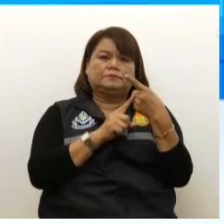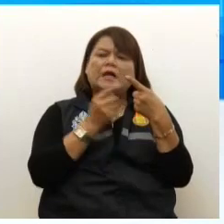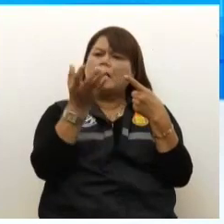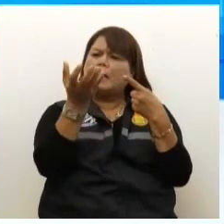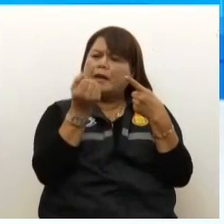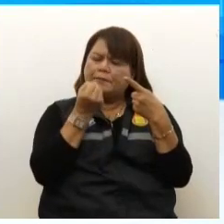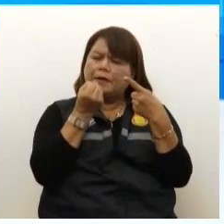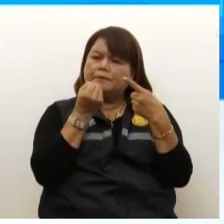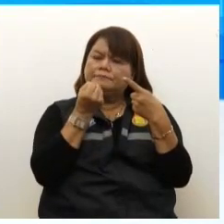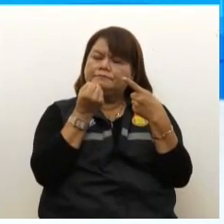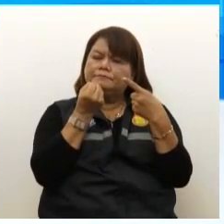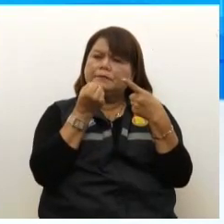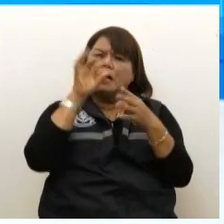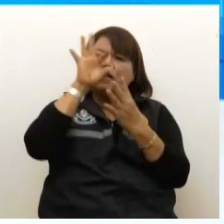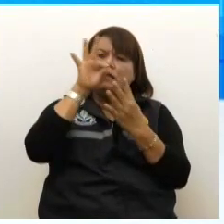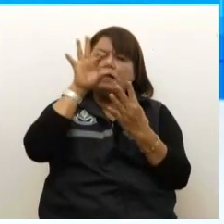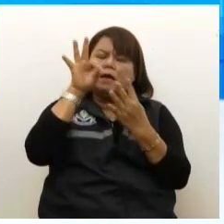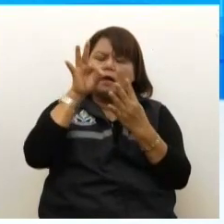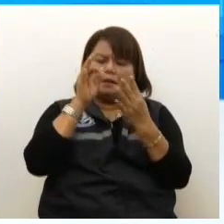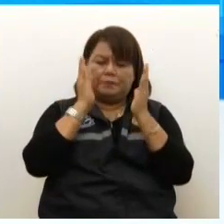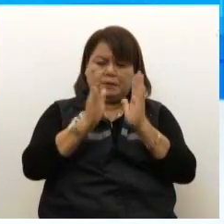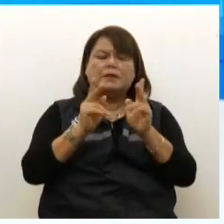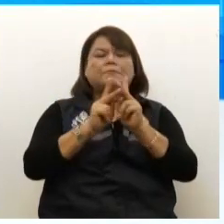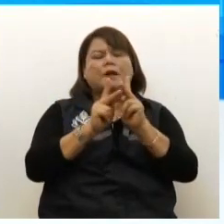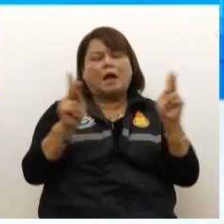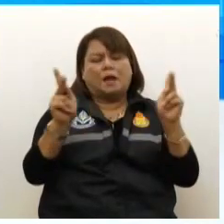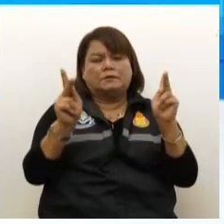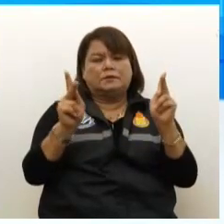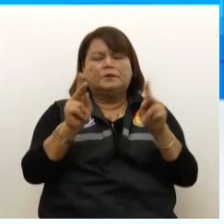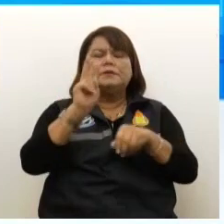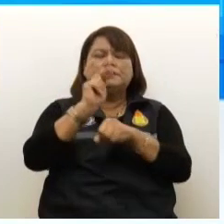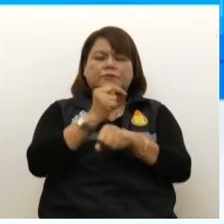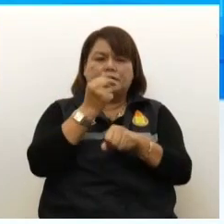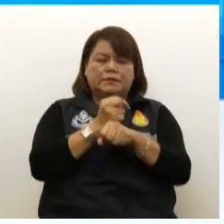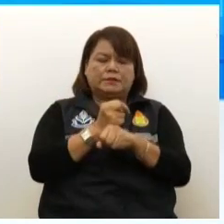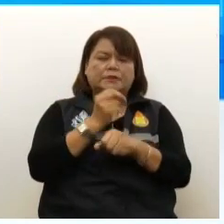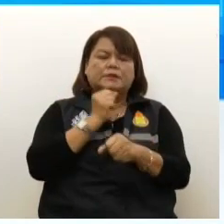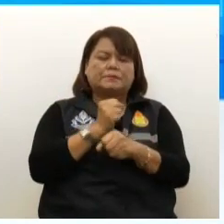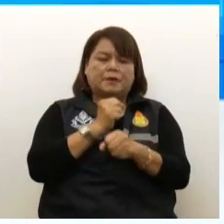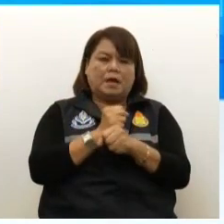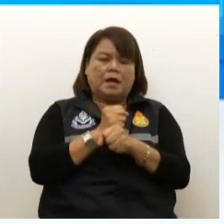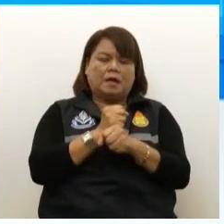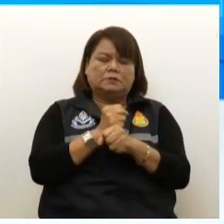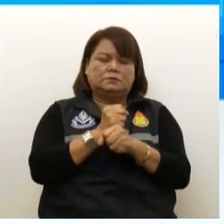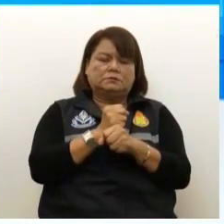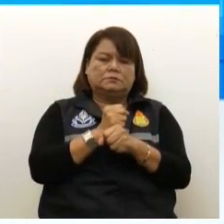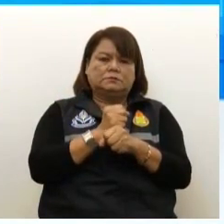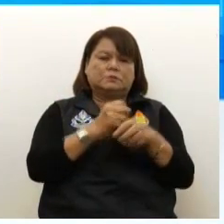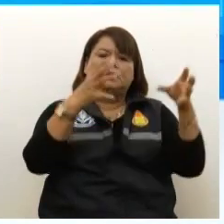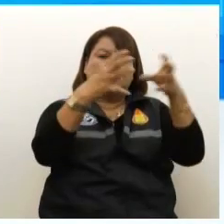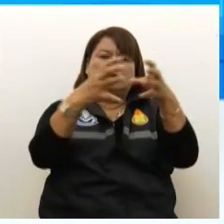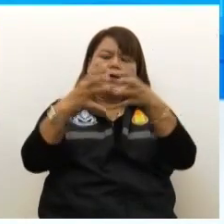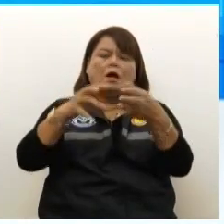การคัดเลือกให้เป็นคณะกรรมการหรือเป็นเจ้าหน้าที่ในการที่จะอำนวยการเลือกตั้ง